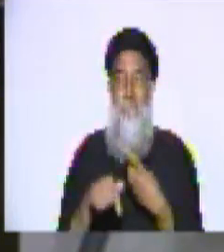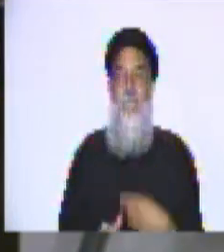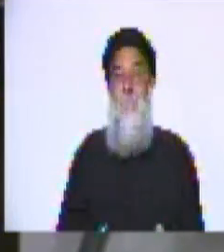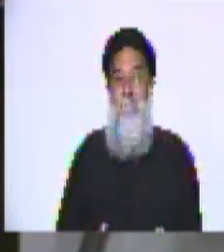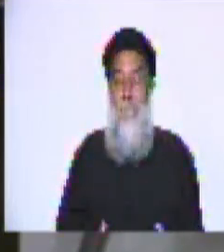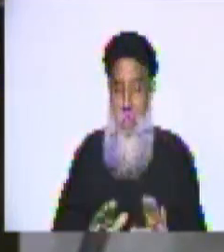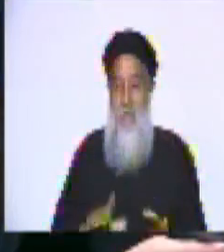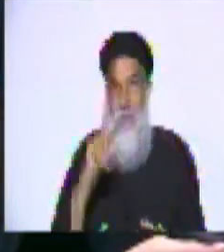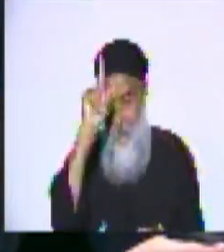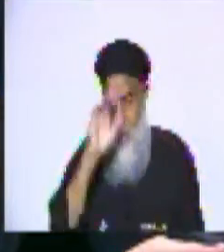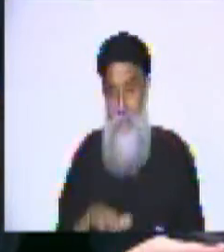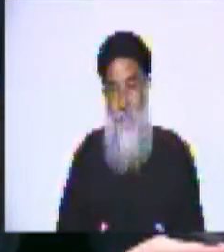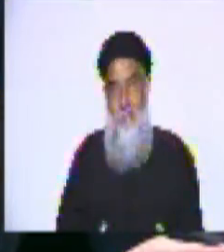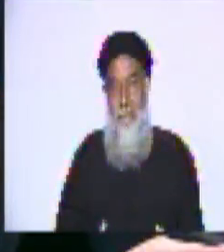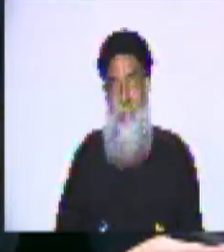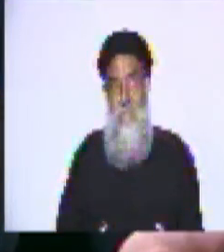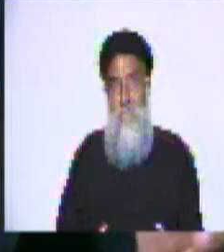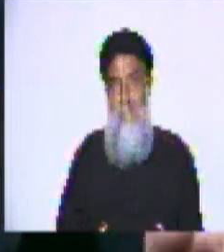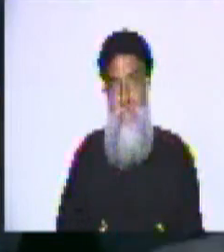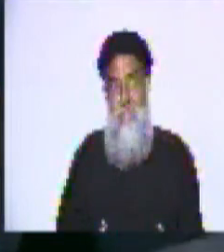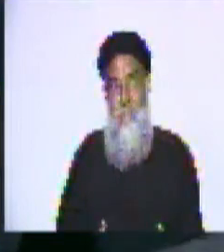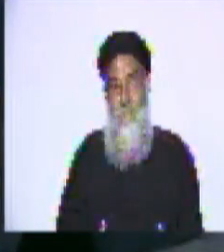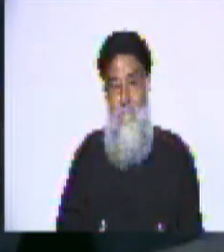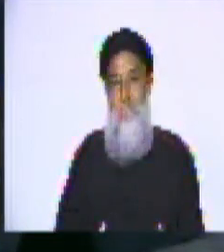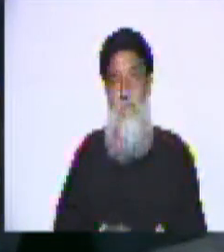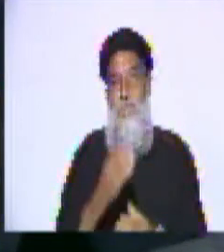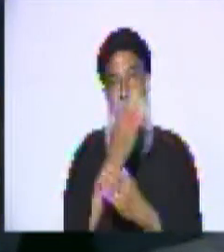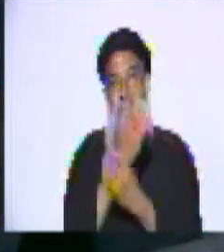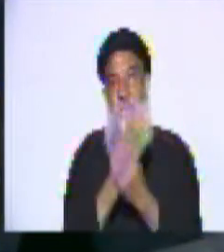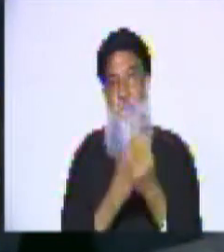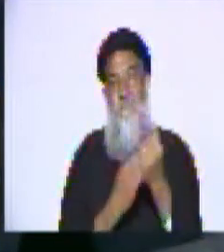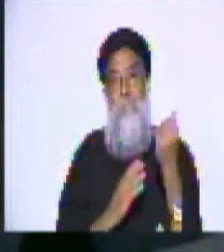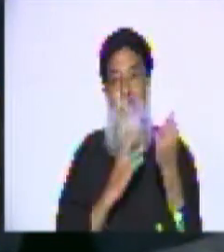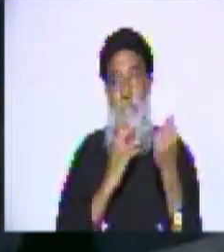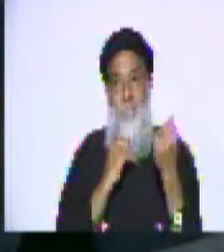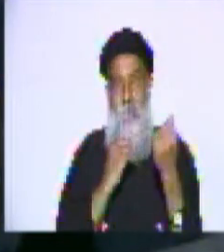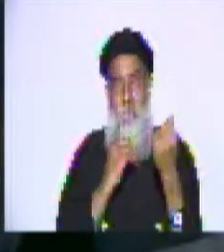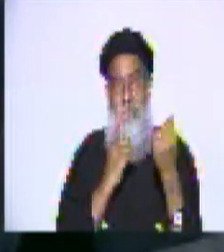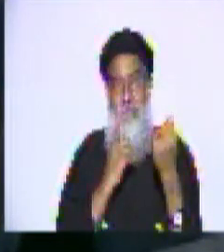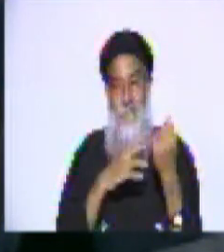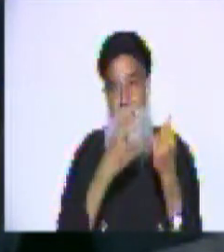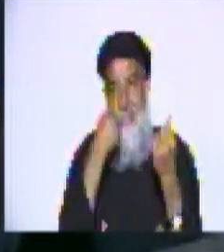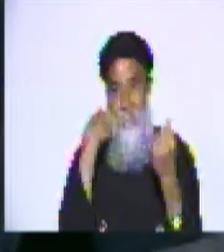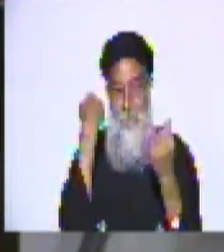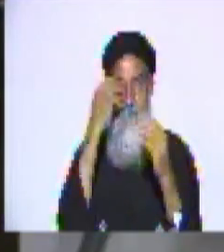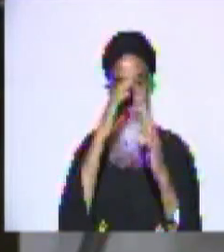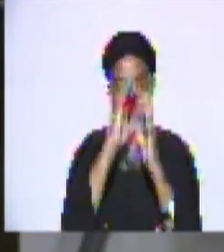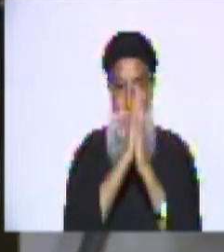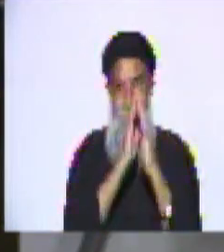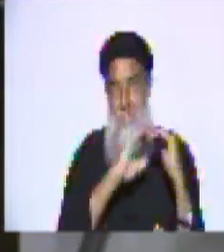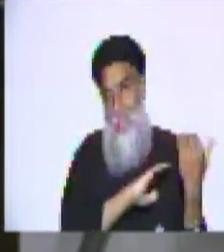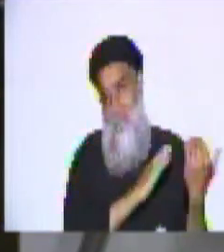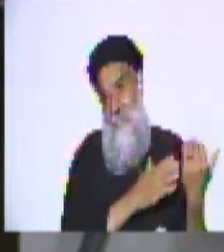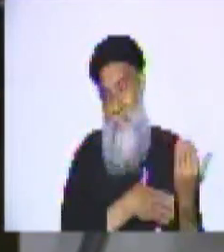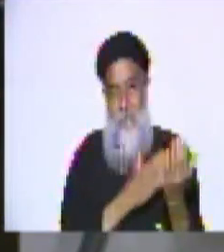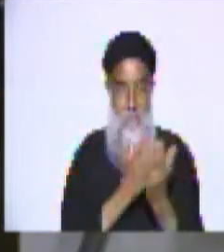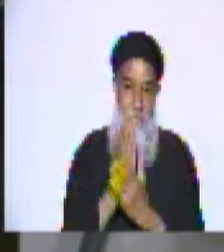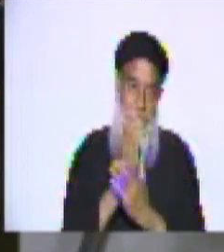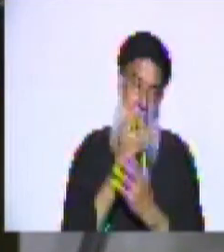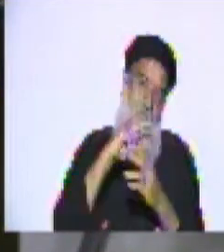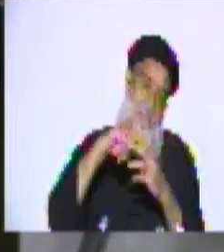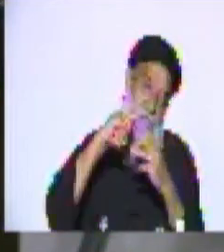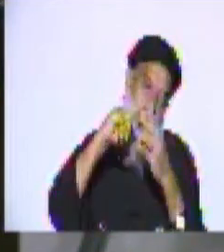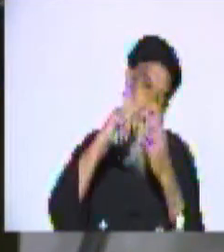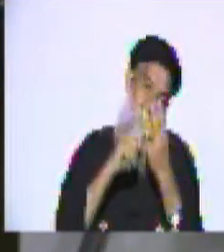الايمان بالثالوث القدوس عقيده مهمه، عقيده الثالوث طبعا. يعني على اساس ان الاقانيم